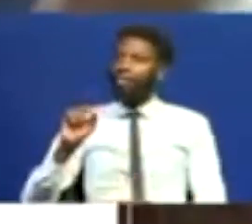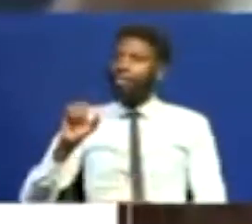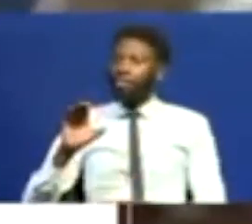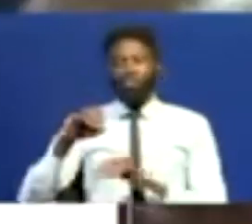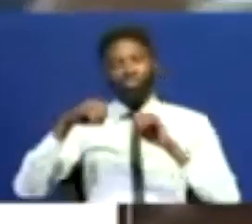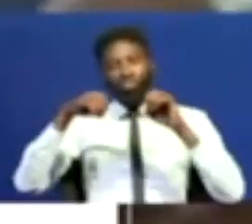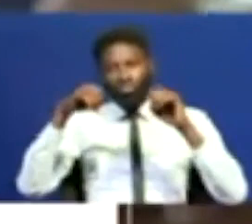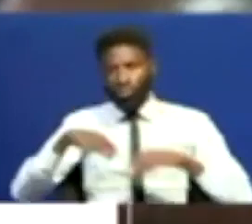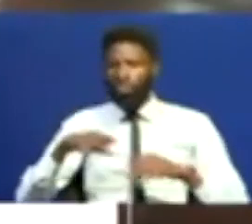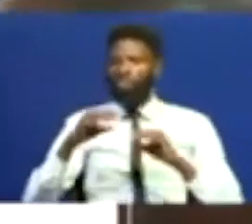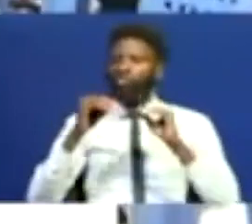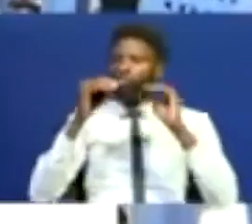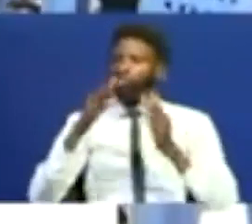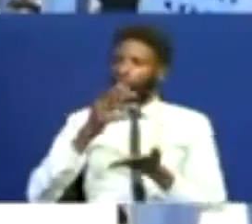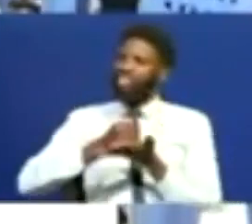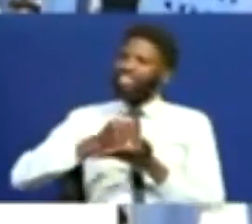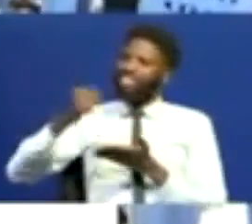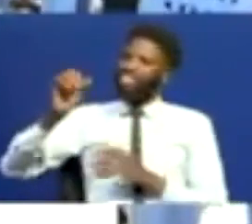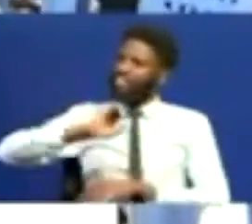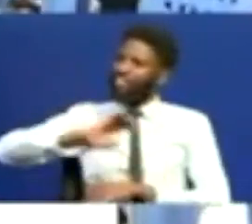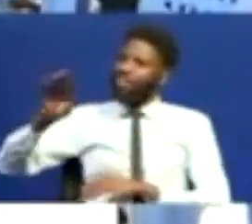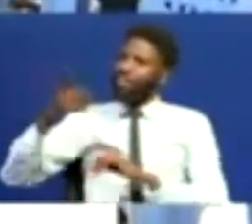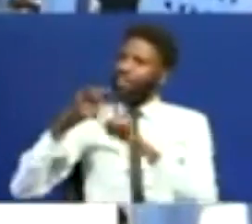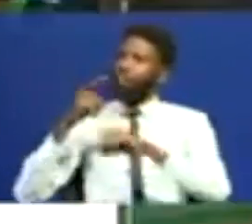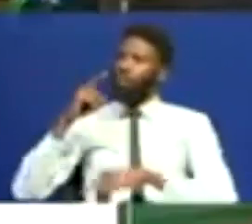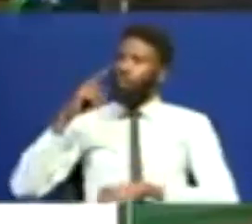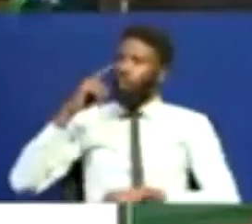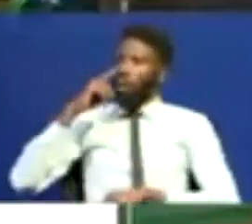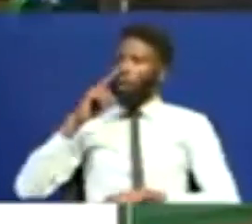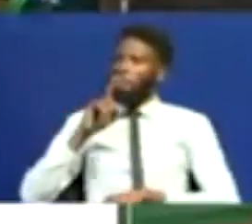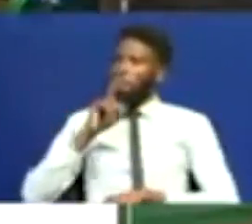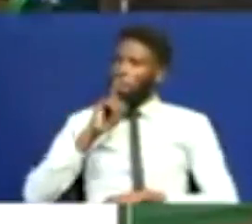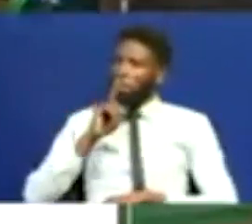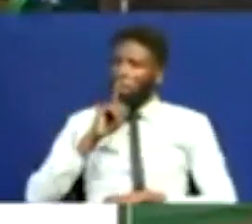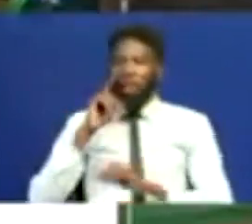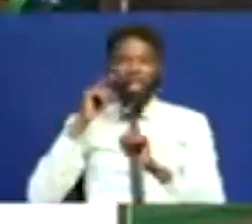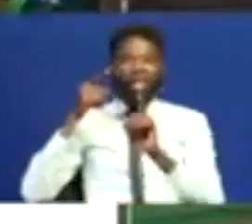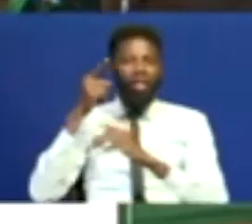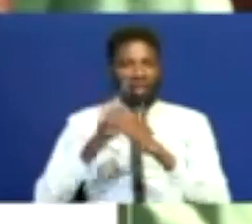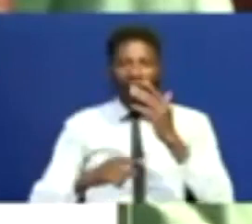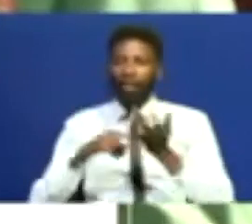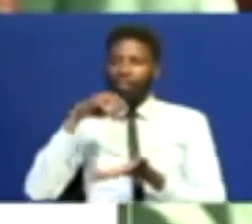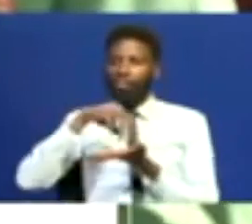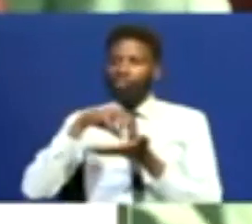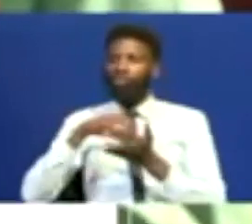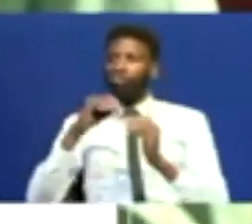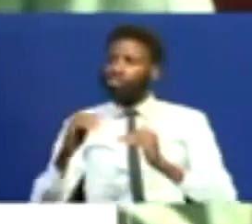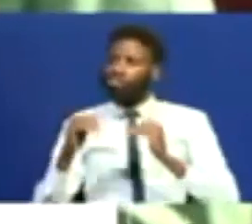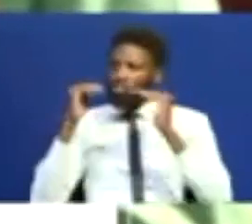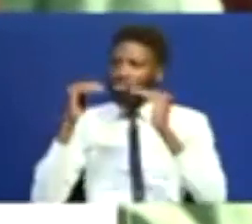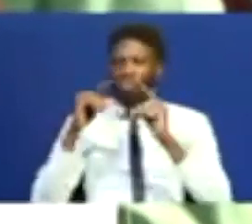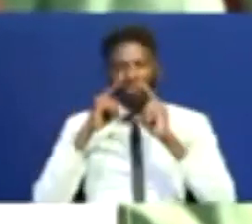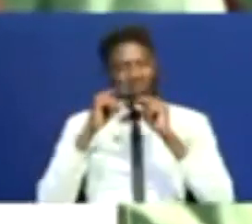kuwapeleka walimu kufanya kazi mbali na nyumbani chini ya kisingizio cha kuwapandisha vyeo. Alisema kuwa haifai